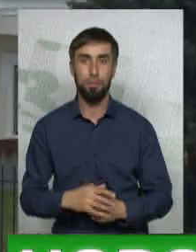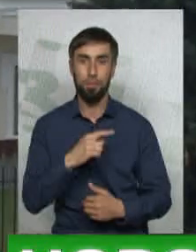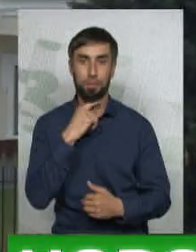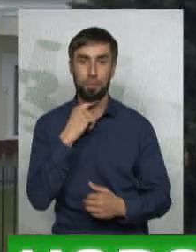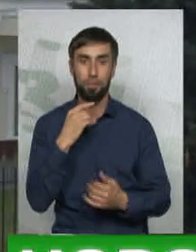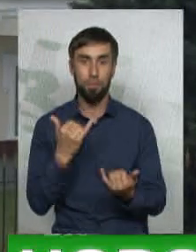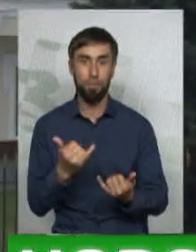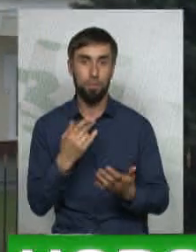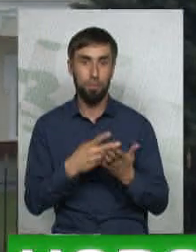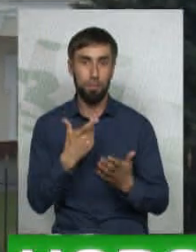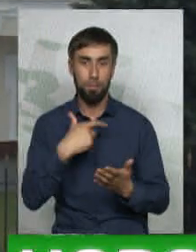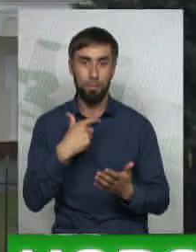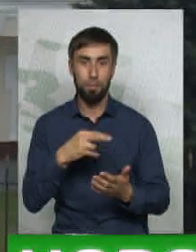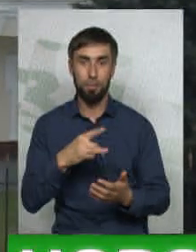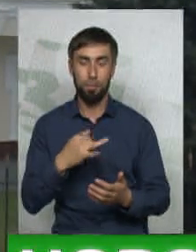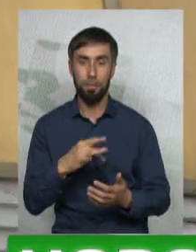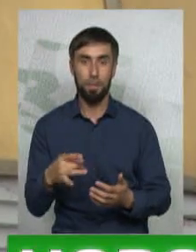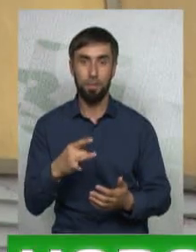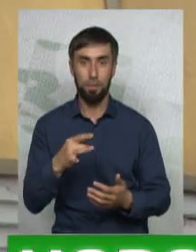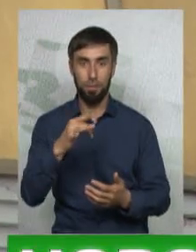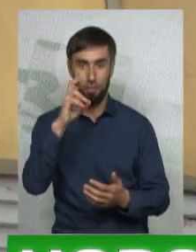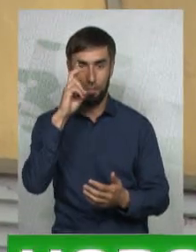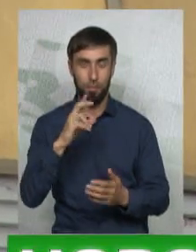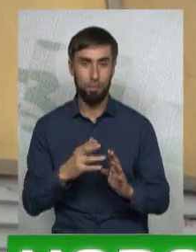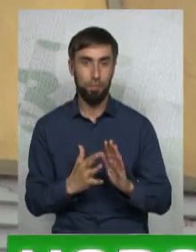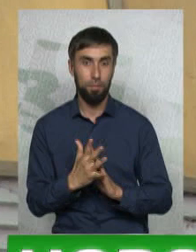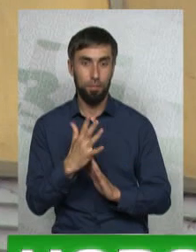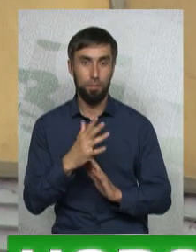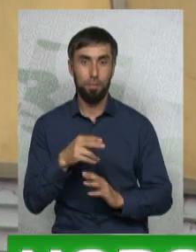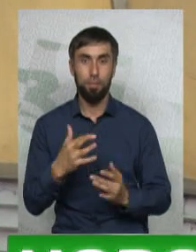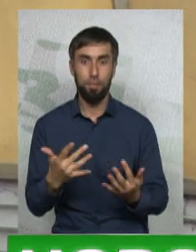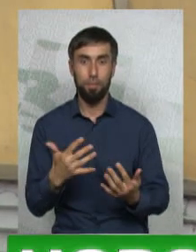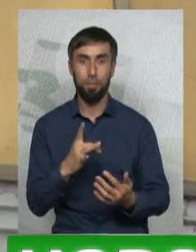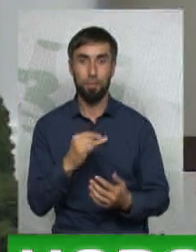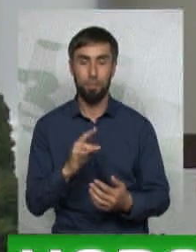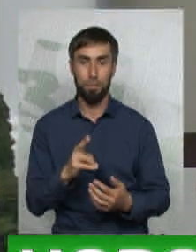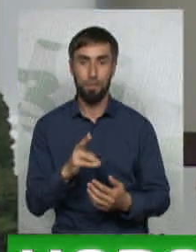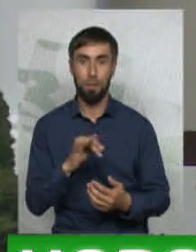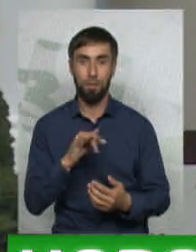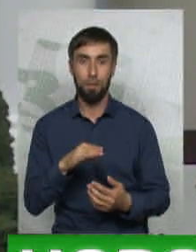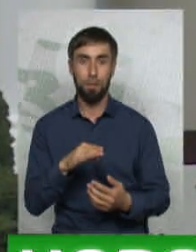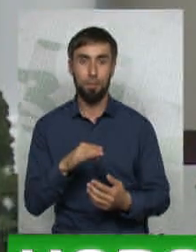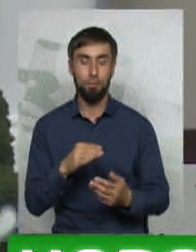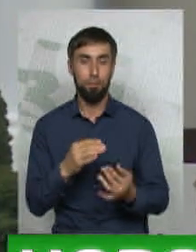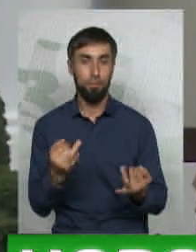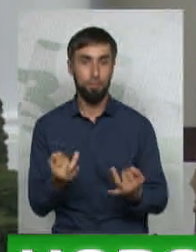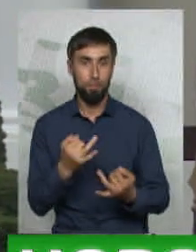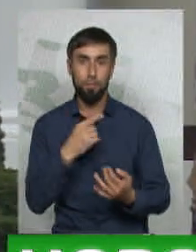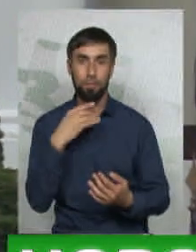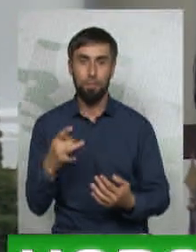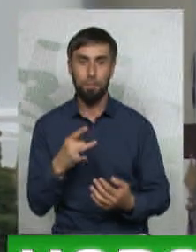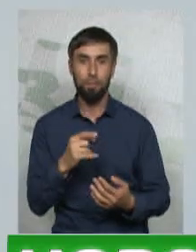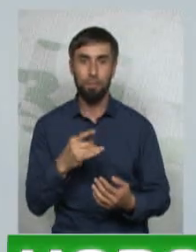Ингушетия сегодня представляет собой перспективный регион страны со стремительно растущим потребительским рынком. Инвестиционная привлекательность